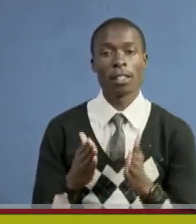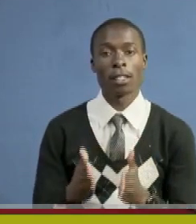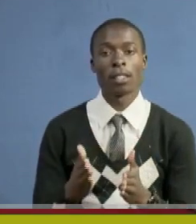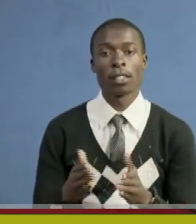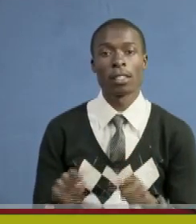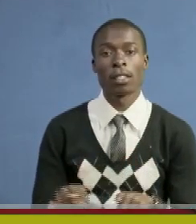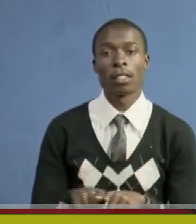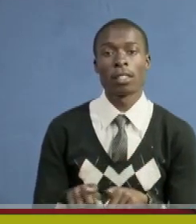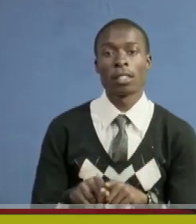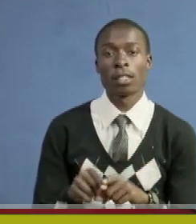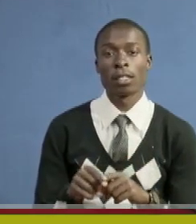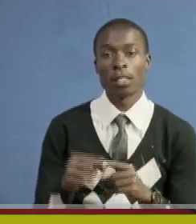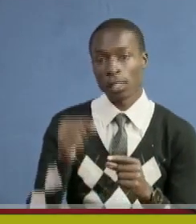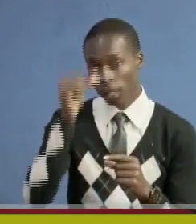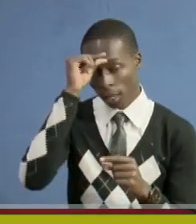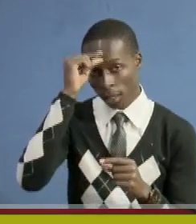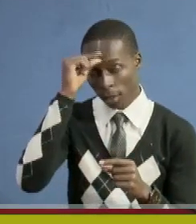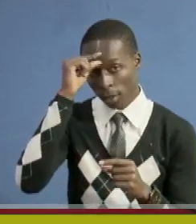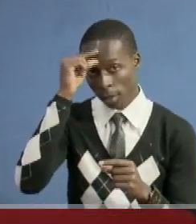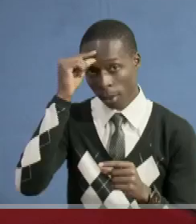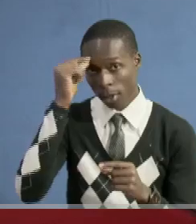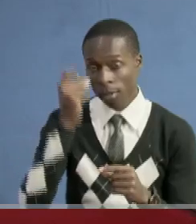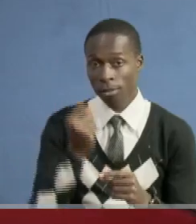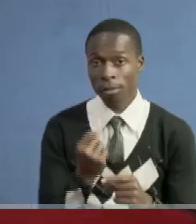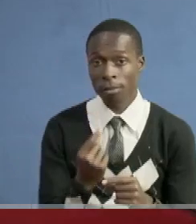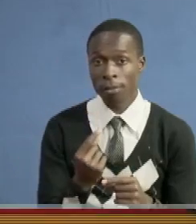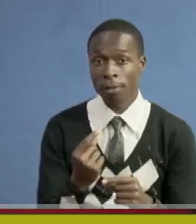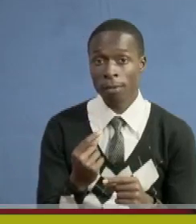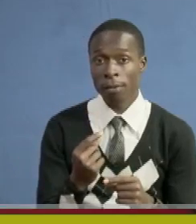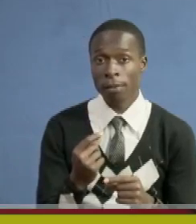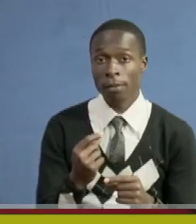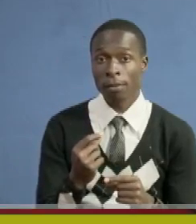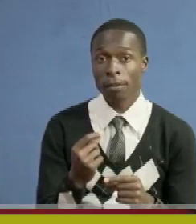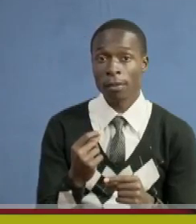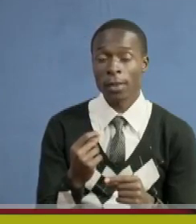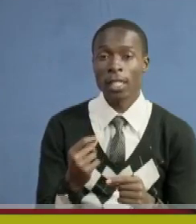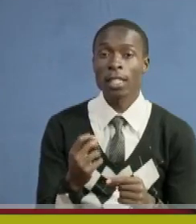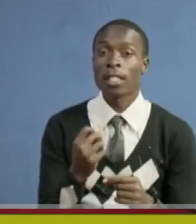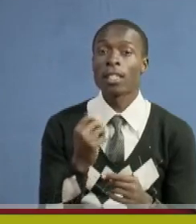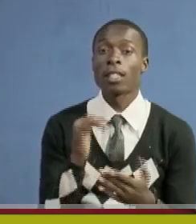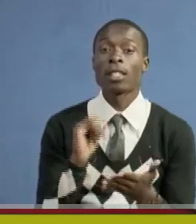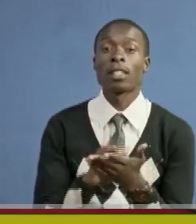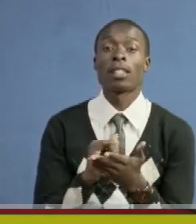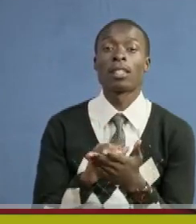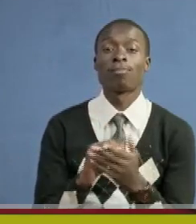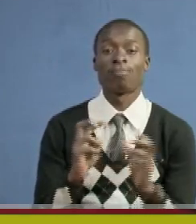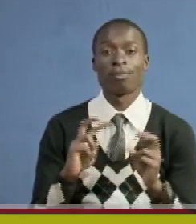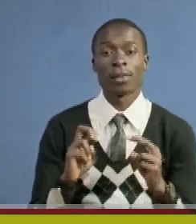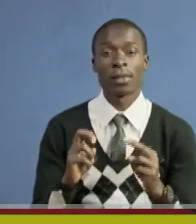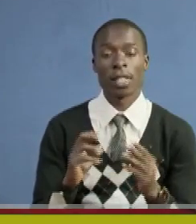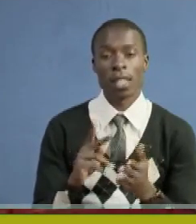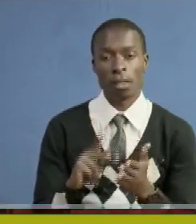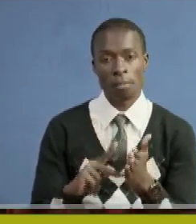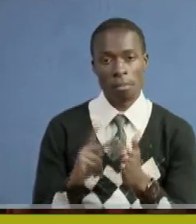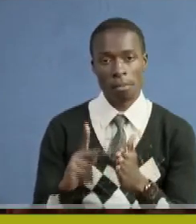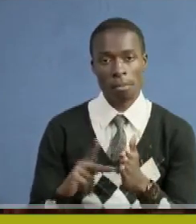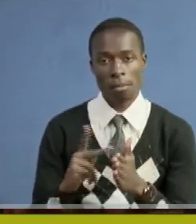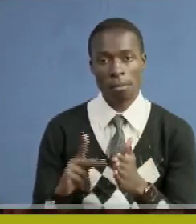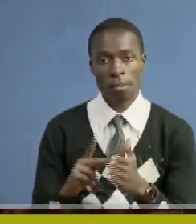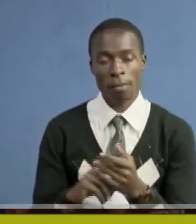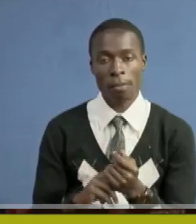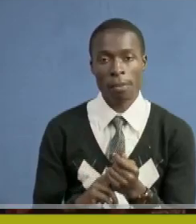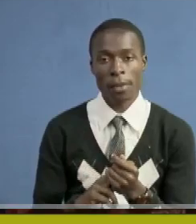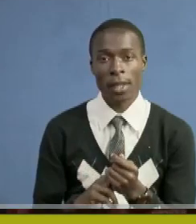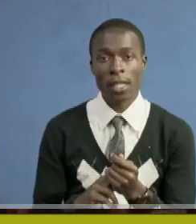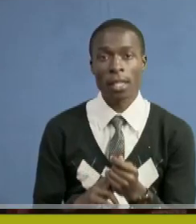Agriculture, and also government chemists, so that they can expedite the process.